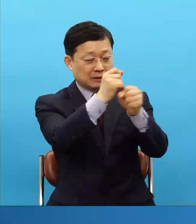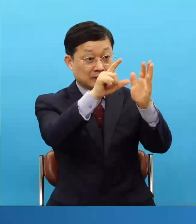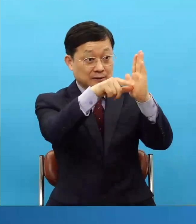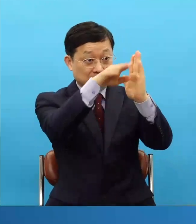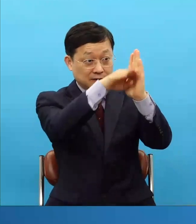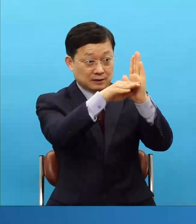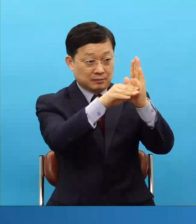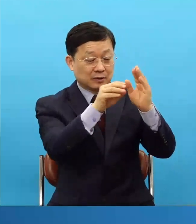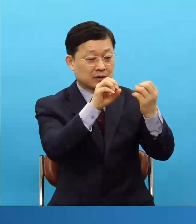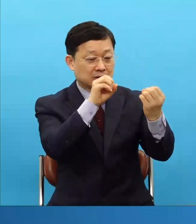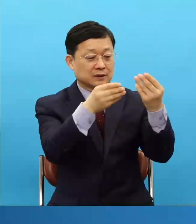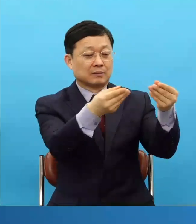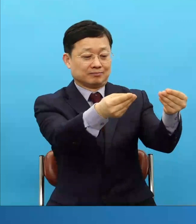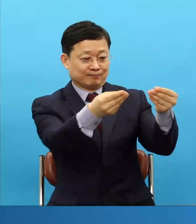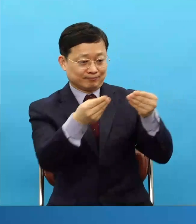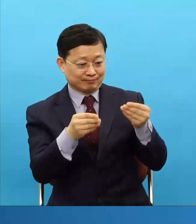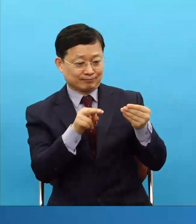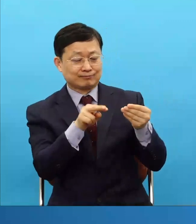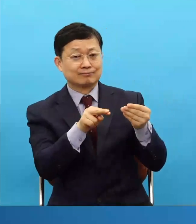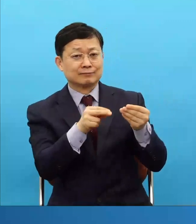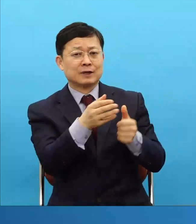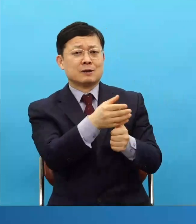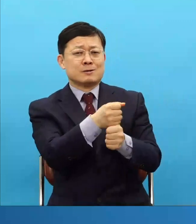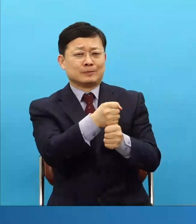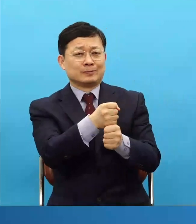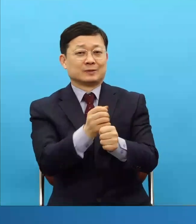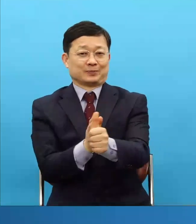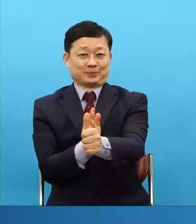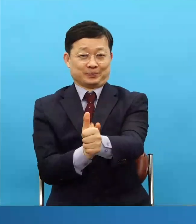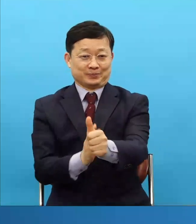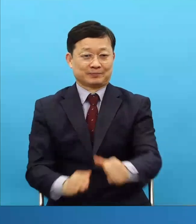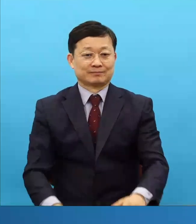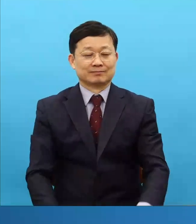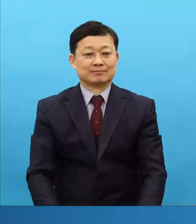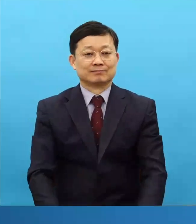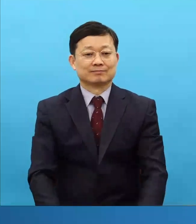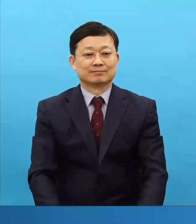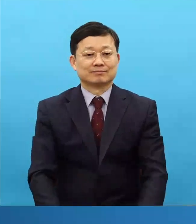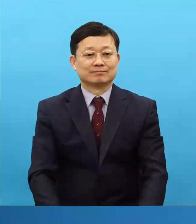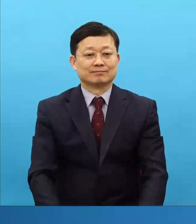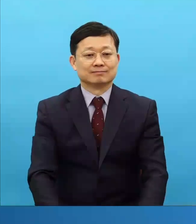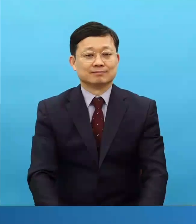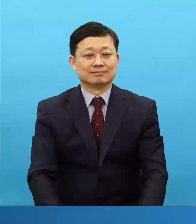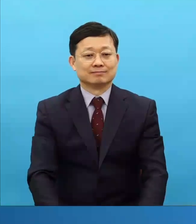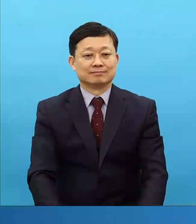굳게 붙잡으셔야 And this is 돼요. what you must correctly and firmly hold to.